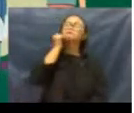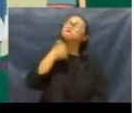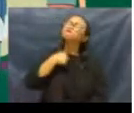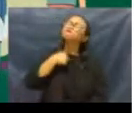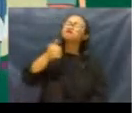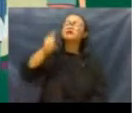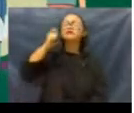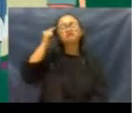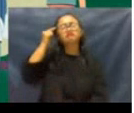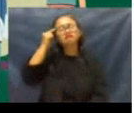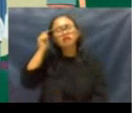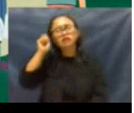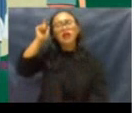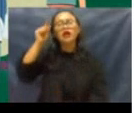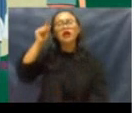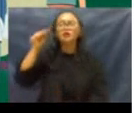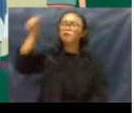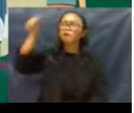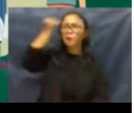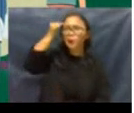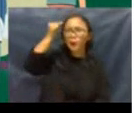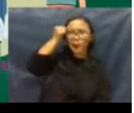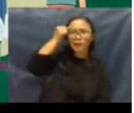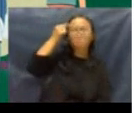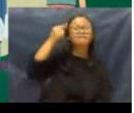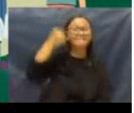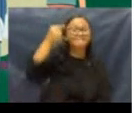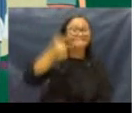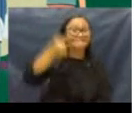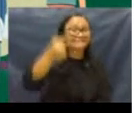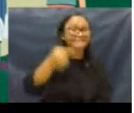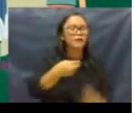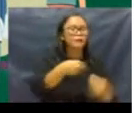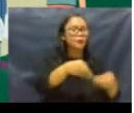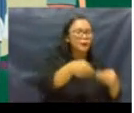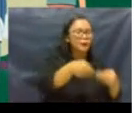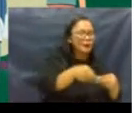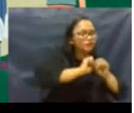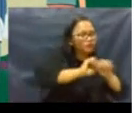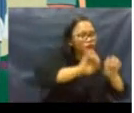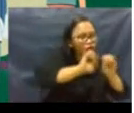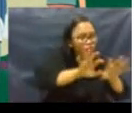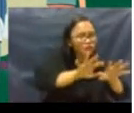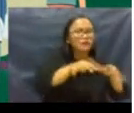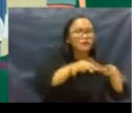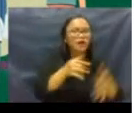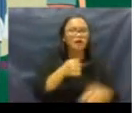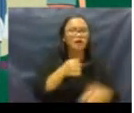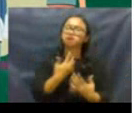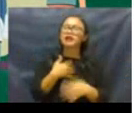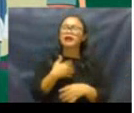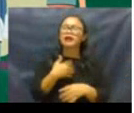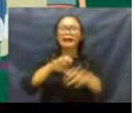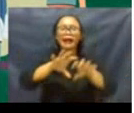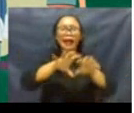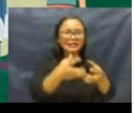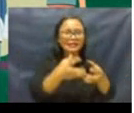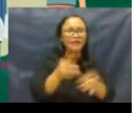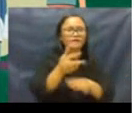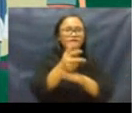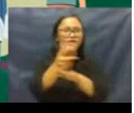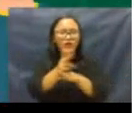berpikir sesering mungkin di tengah menjelaskan topik. Entah itu di kelas, di video, bahkan di